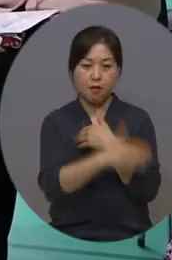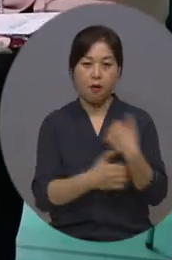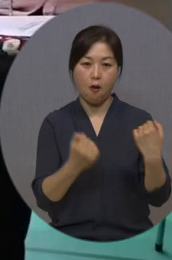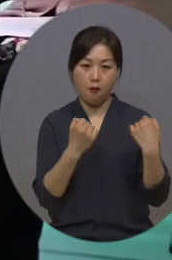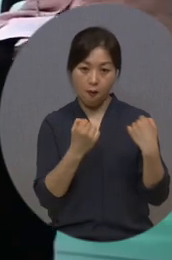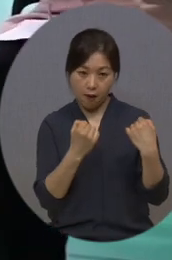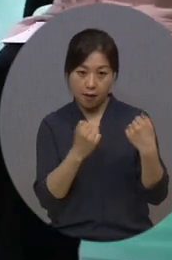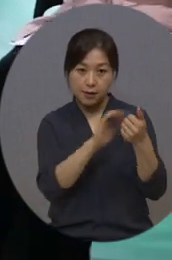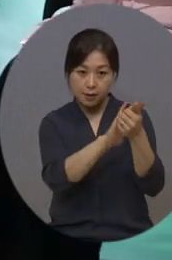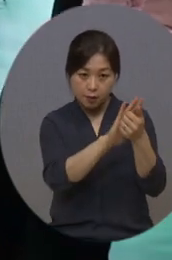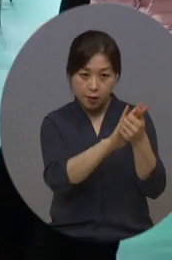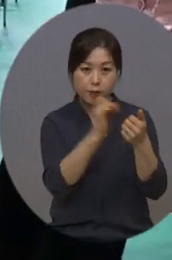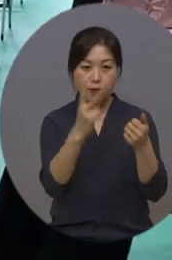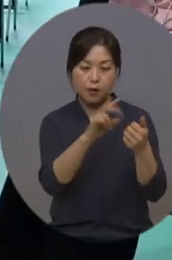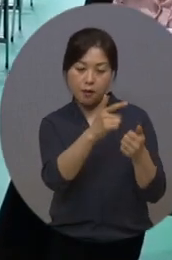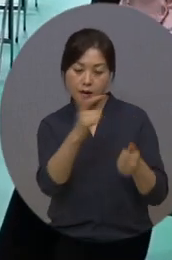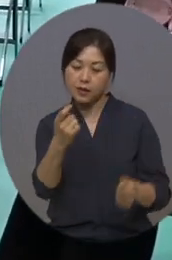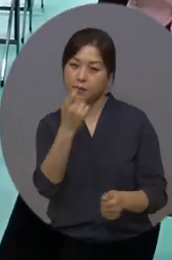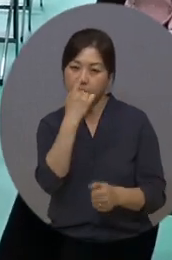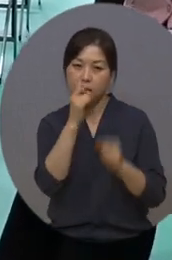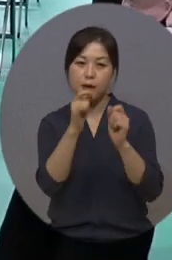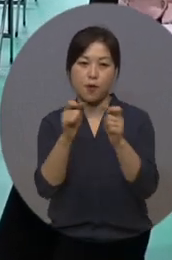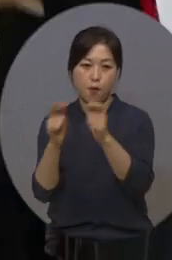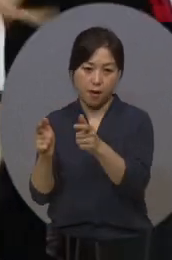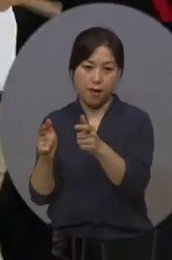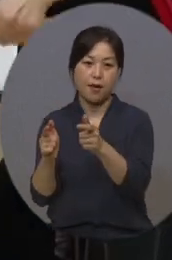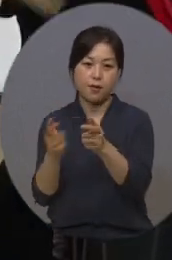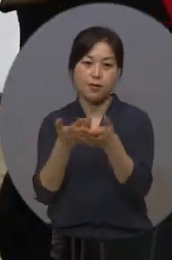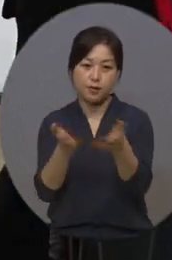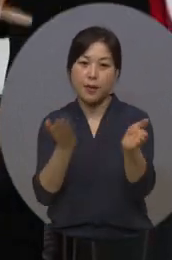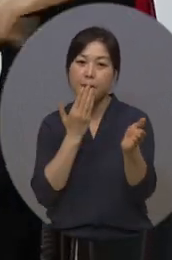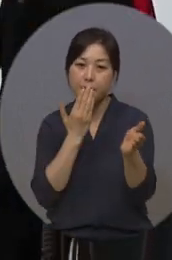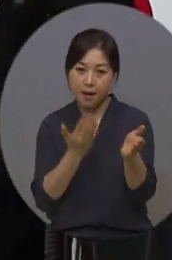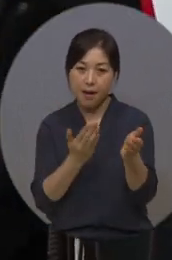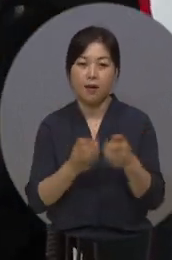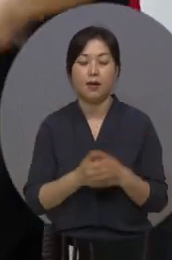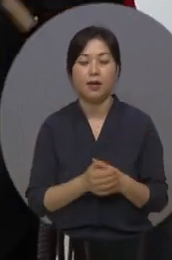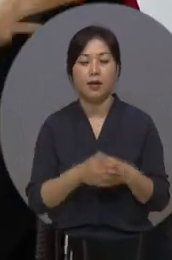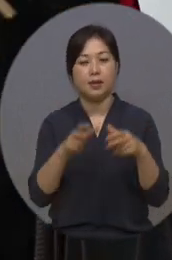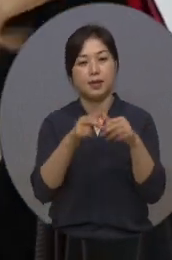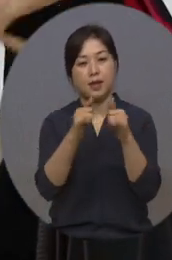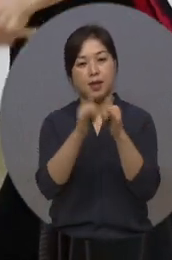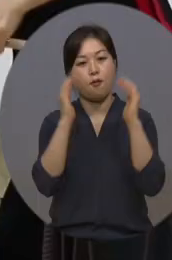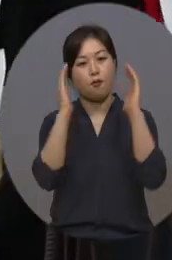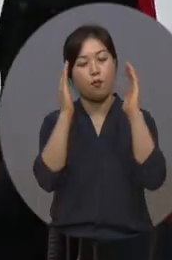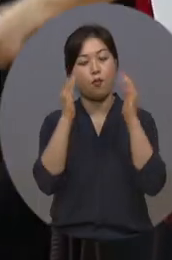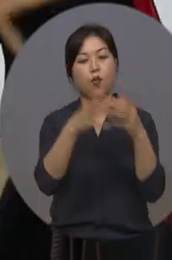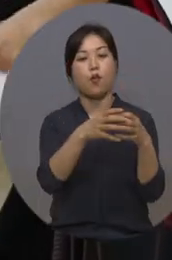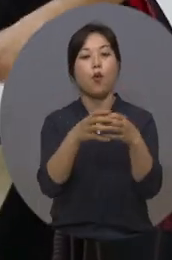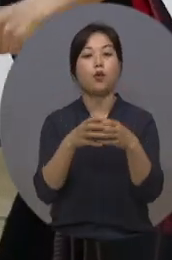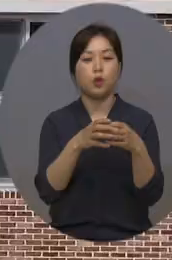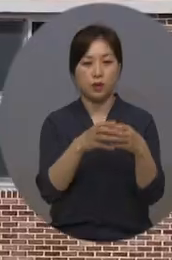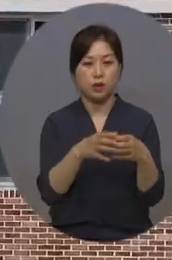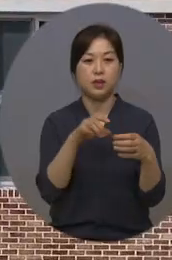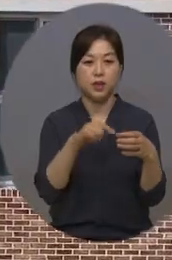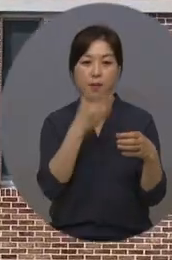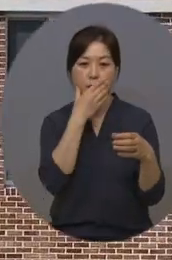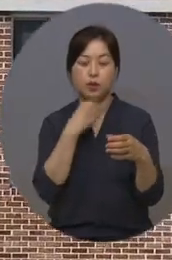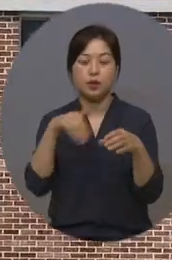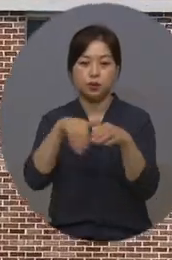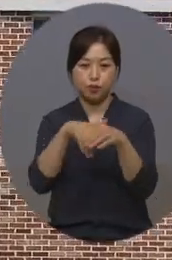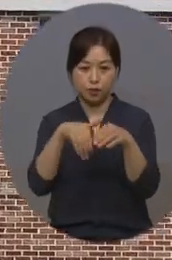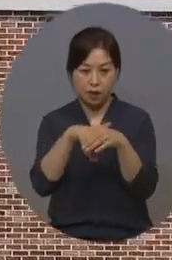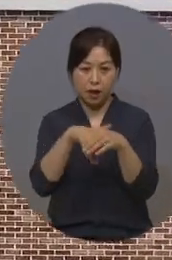증진은 물론 다양한 배움의 기회를 제공할 수 있게 돼 장애인 학습 공동체 복지